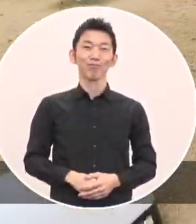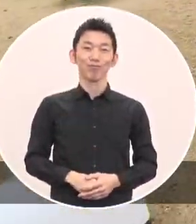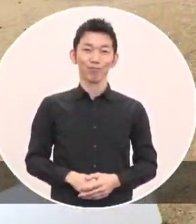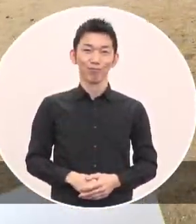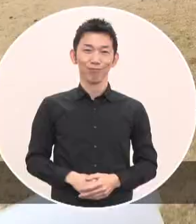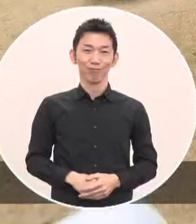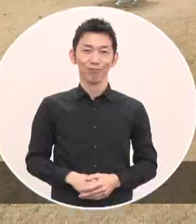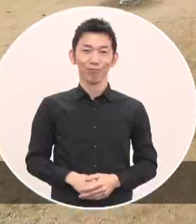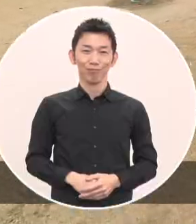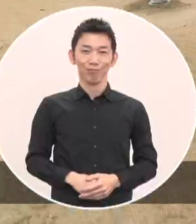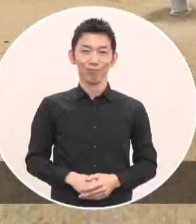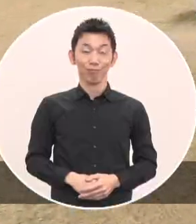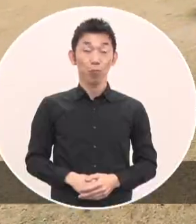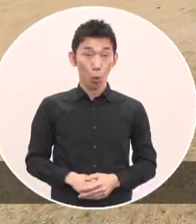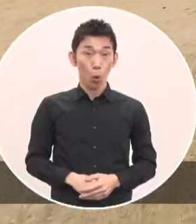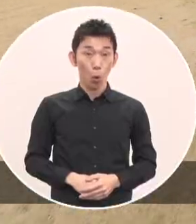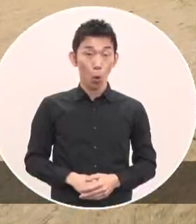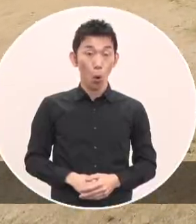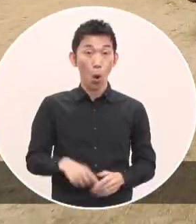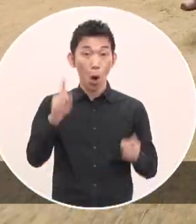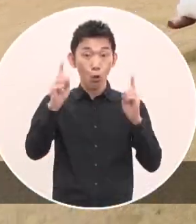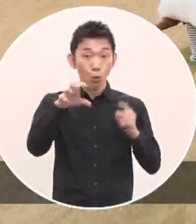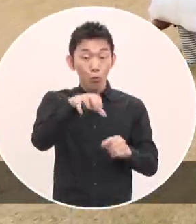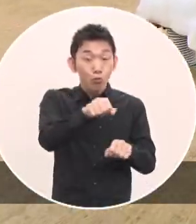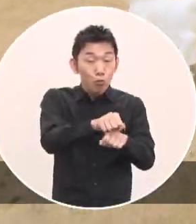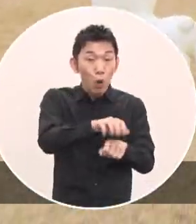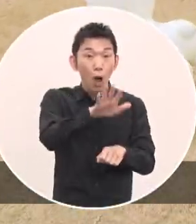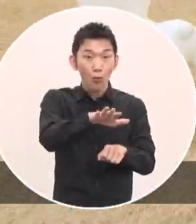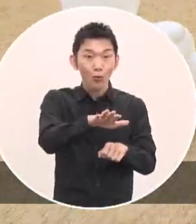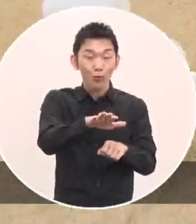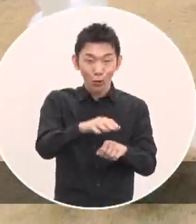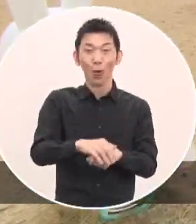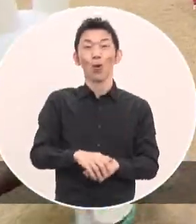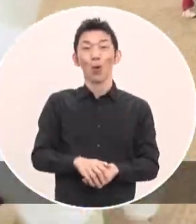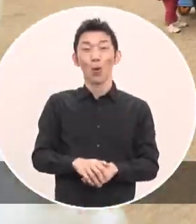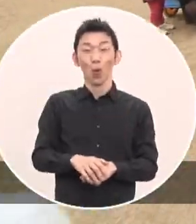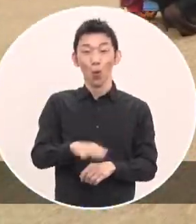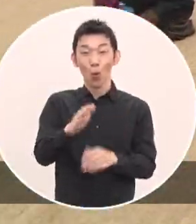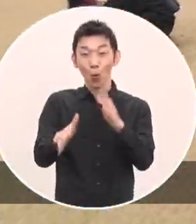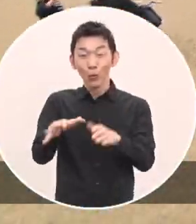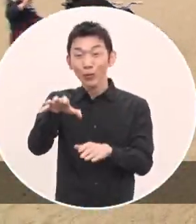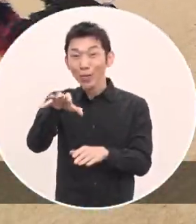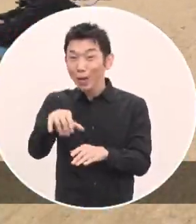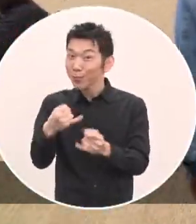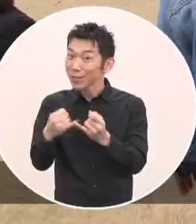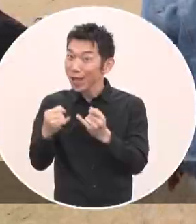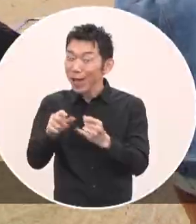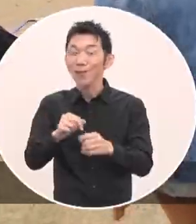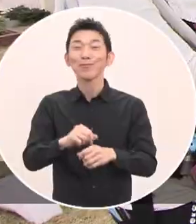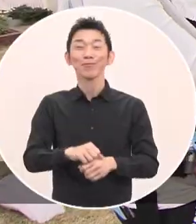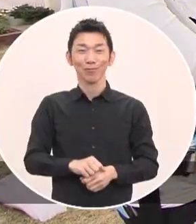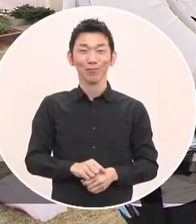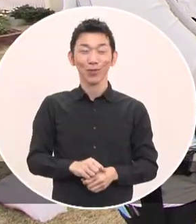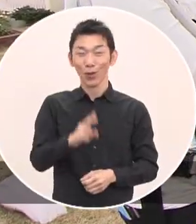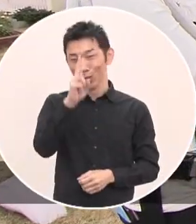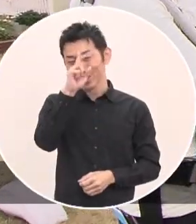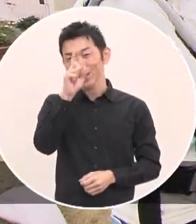か遊具もあるなんだか保育園みたいこんにちはこんにちは